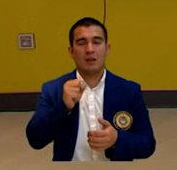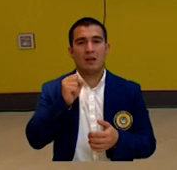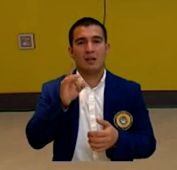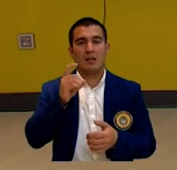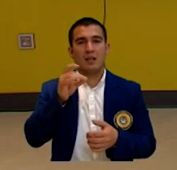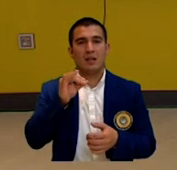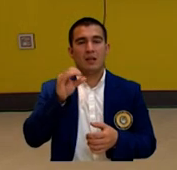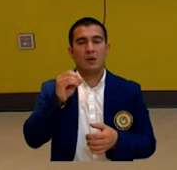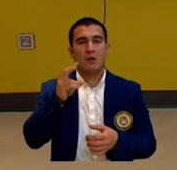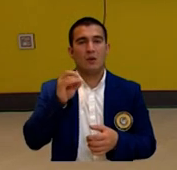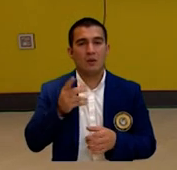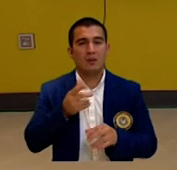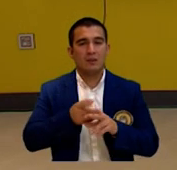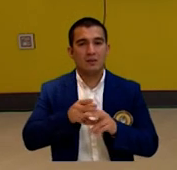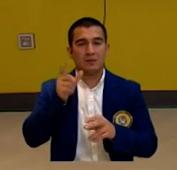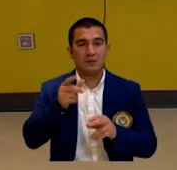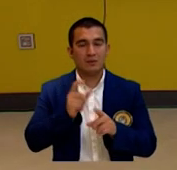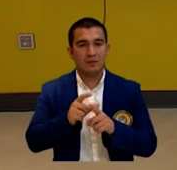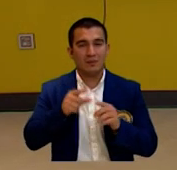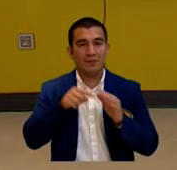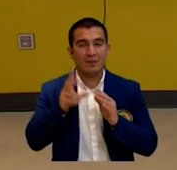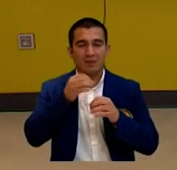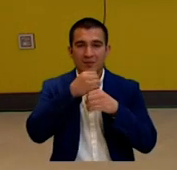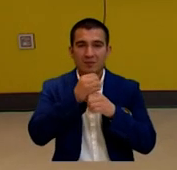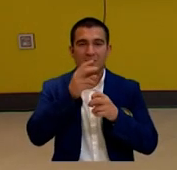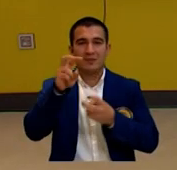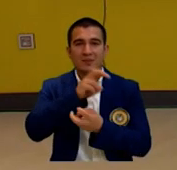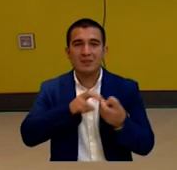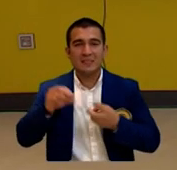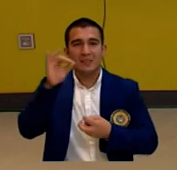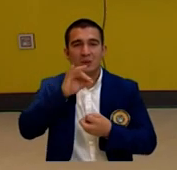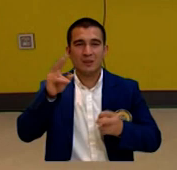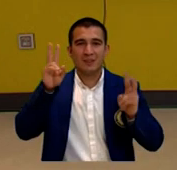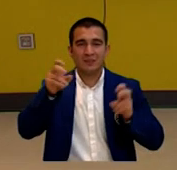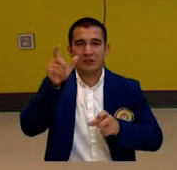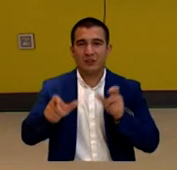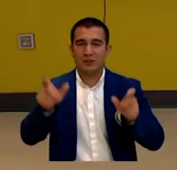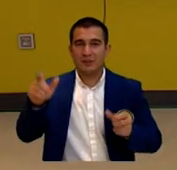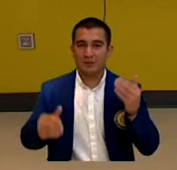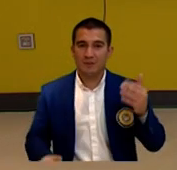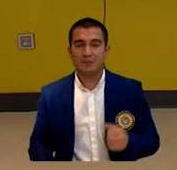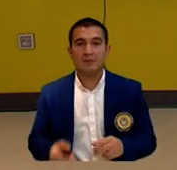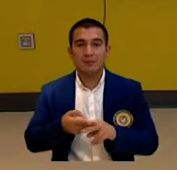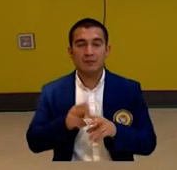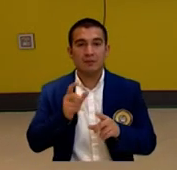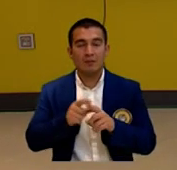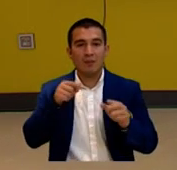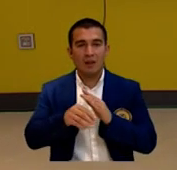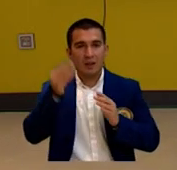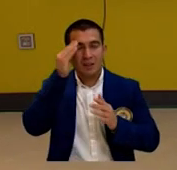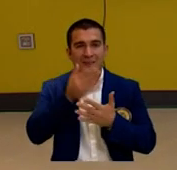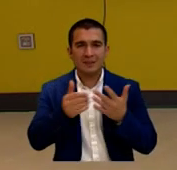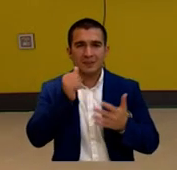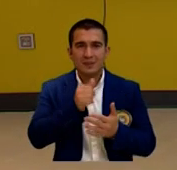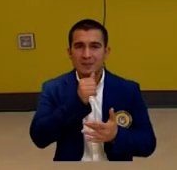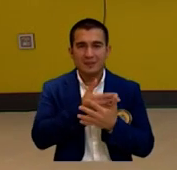arxeologlarning ta'siri ham kuchli bo'ldi. Sizga tarix fanidan ma'lumki, tarix fanini yoritib berishda, uni ochib